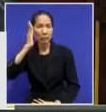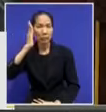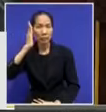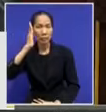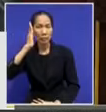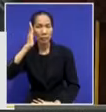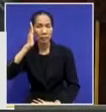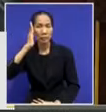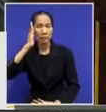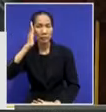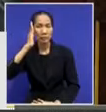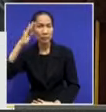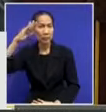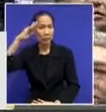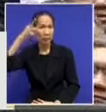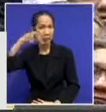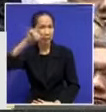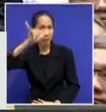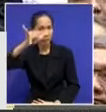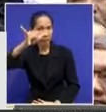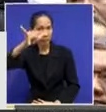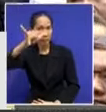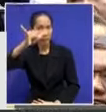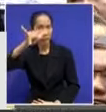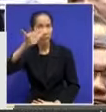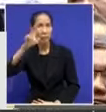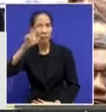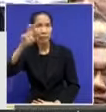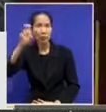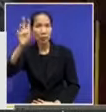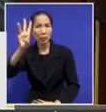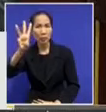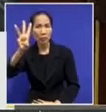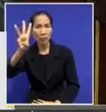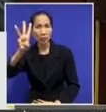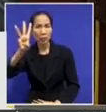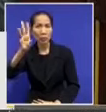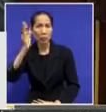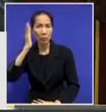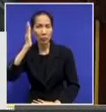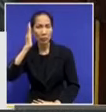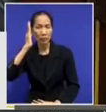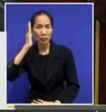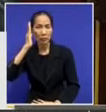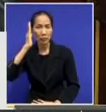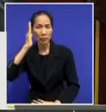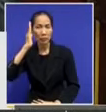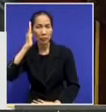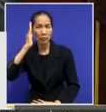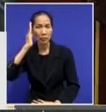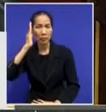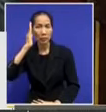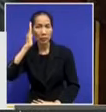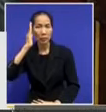เสมอคำ พลเอกประยุทธ์จันทร์โอชาครับ 206นายทรงศักดิ์ทอง